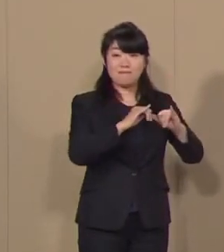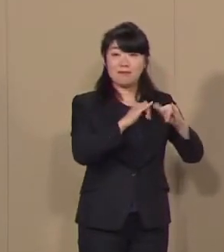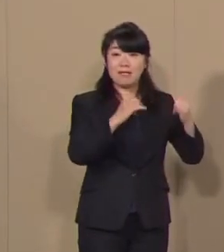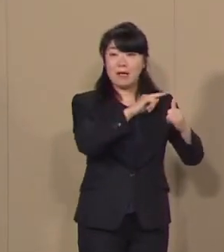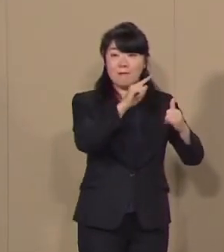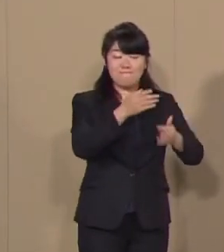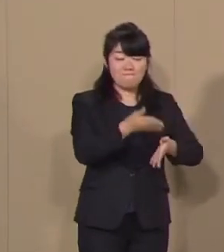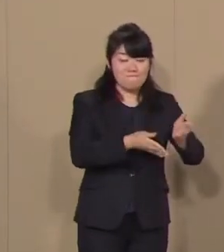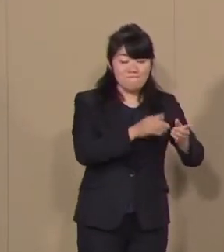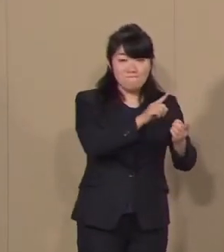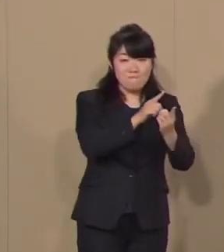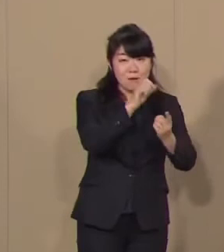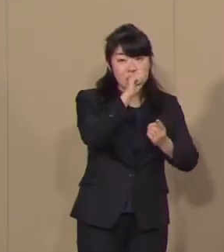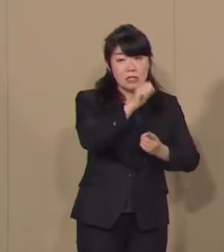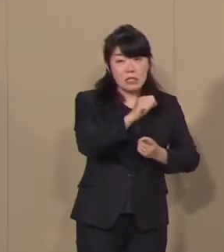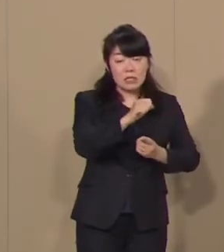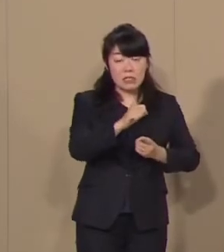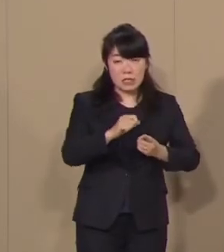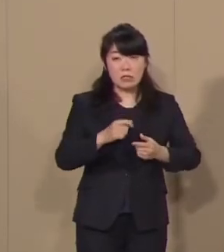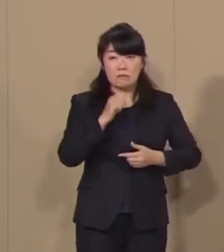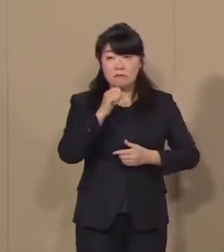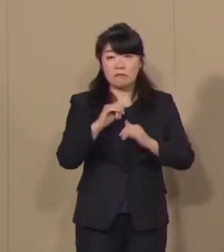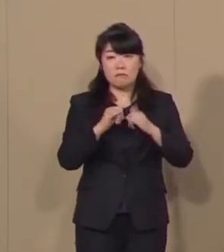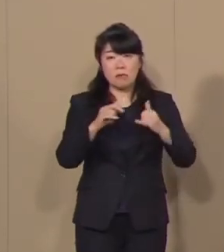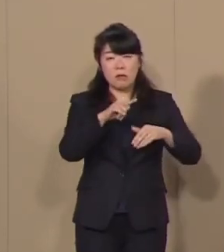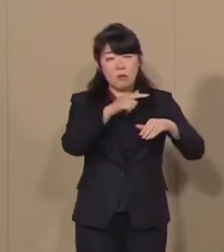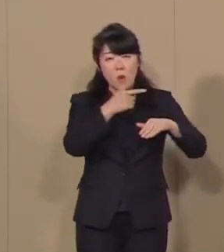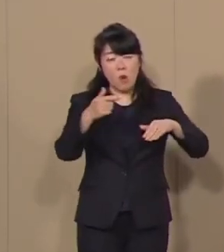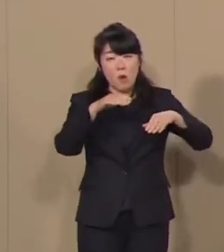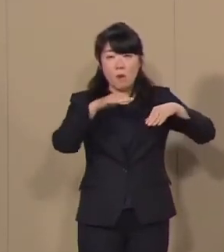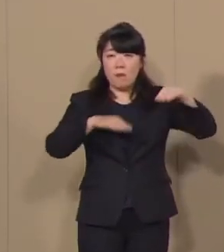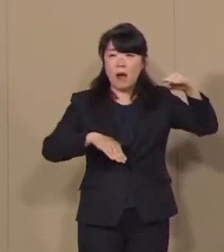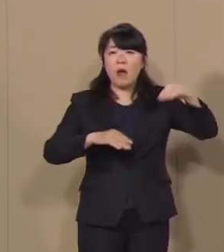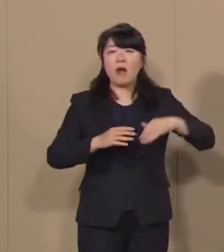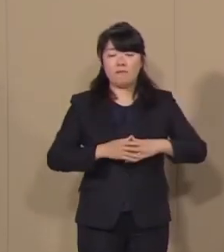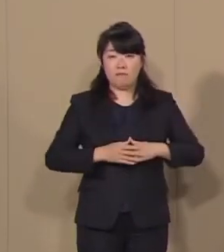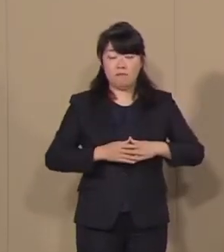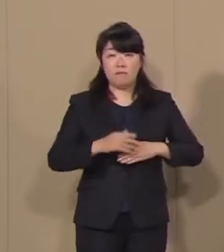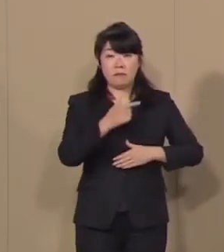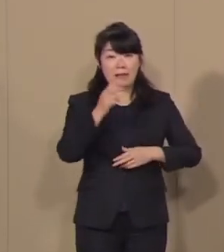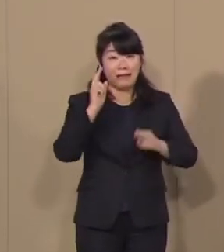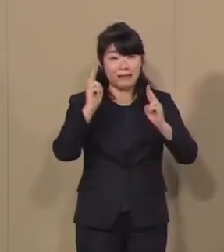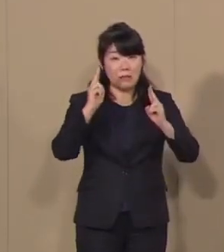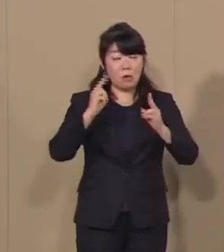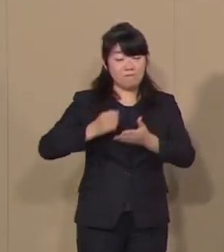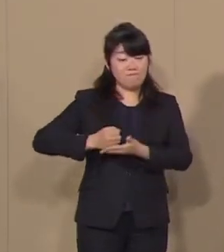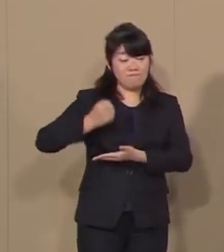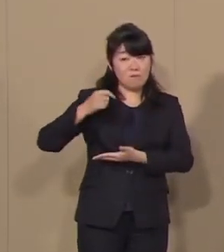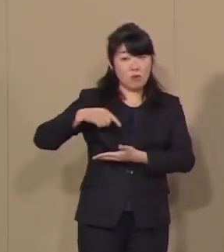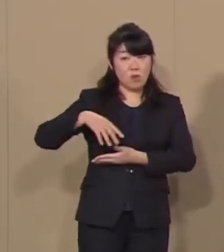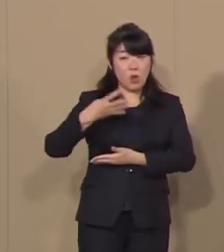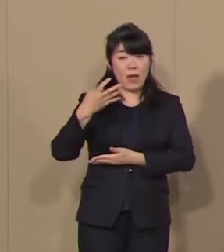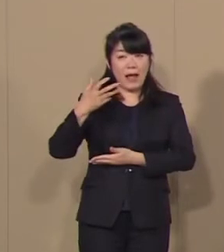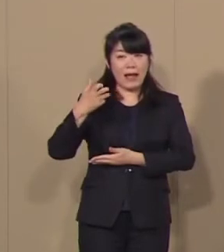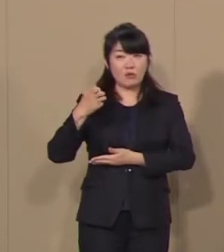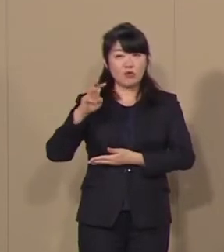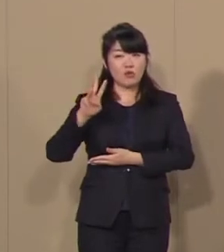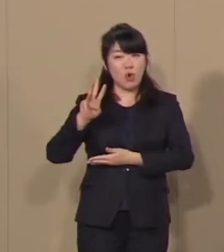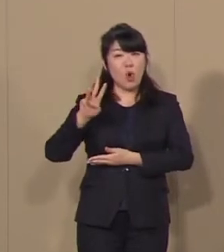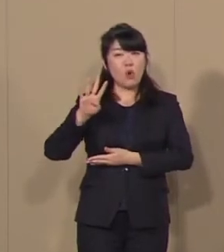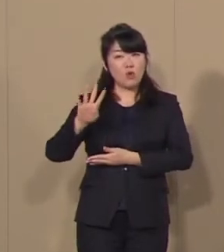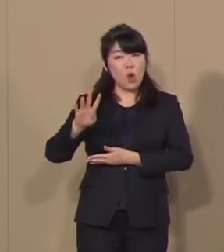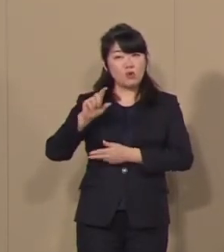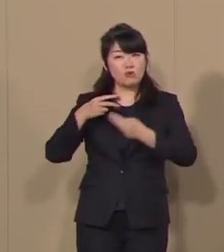と貧困が拡大をしています大企業の内部留保は4804兆円にもなっています